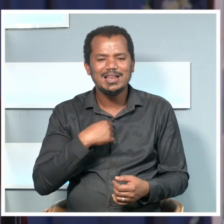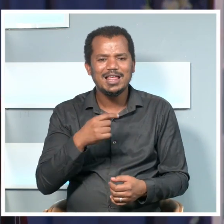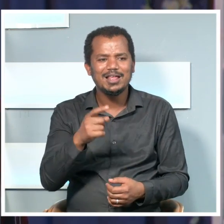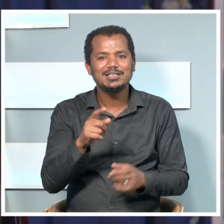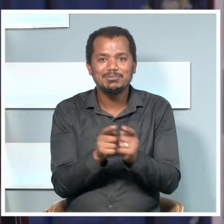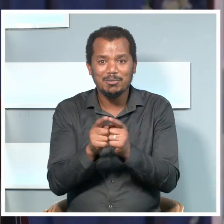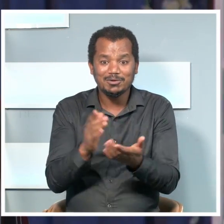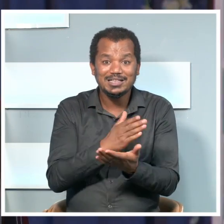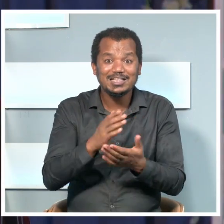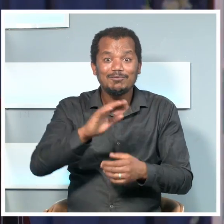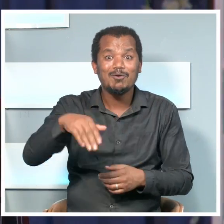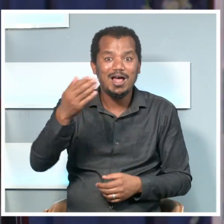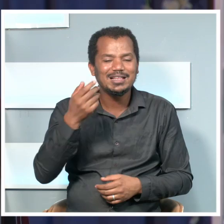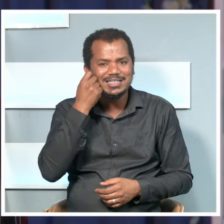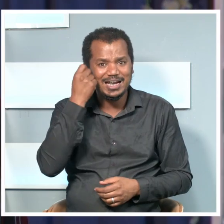በኋላ ስለተረዳው